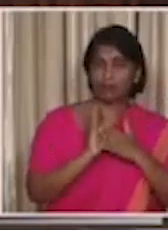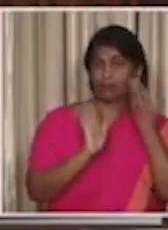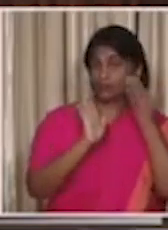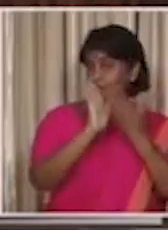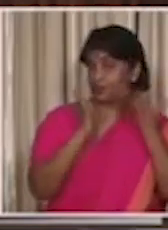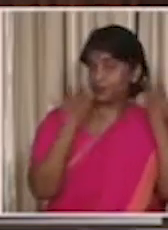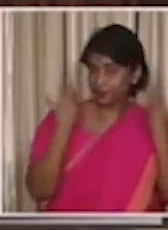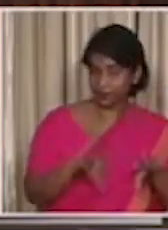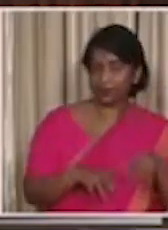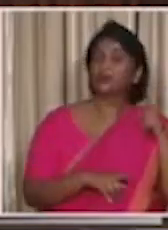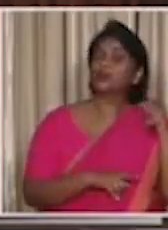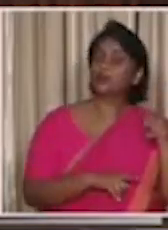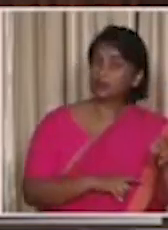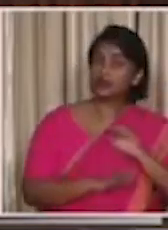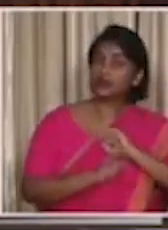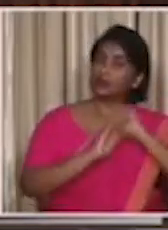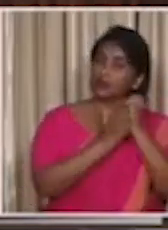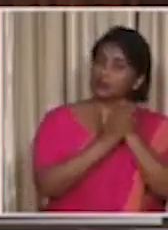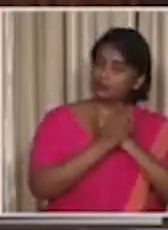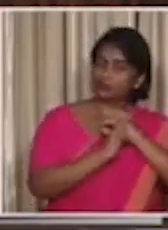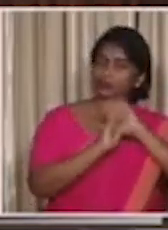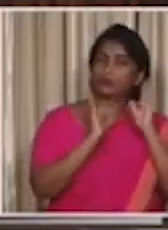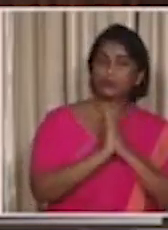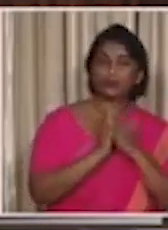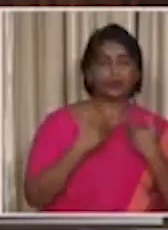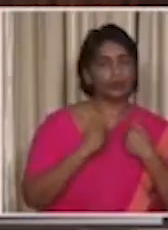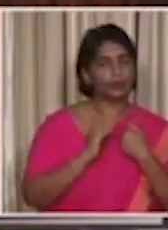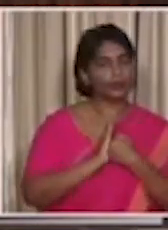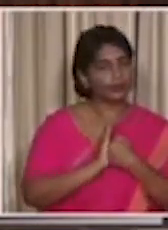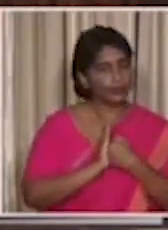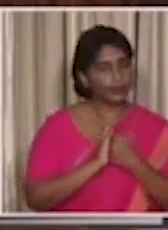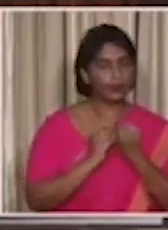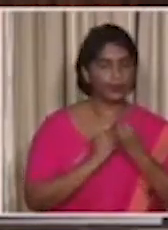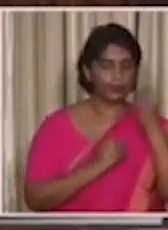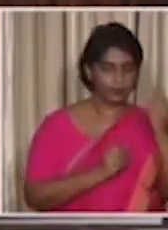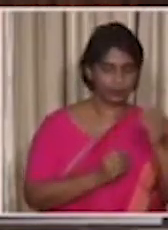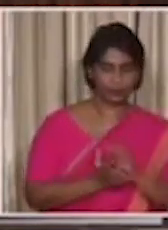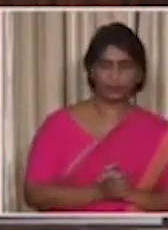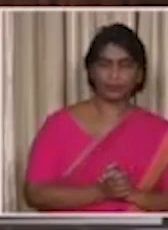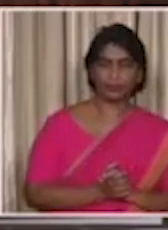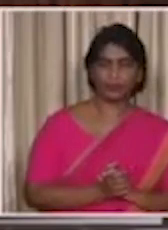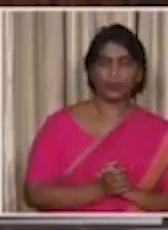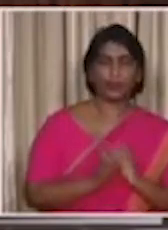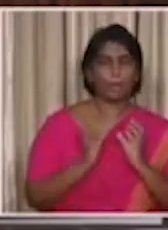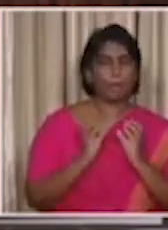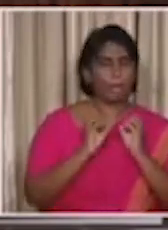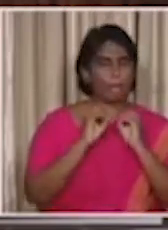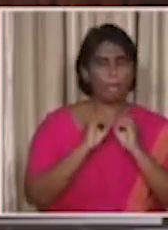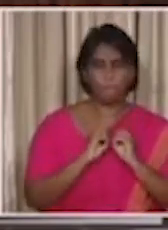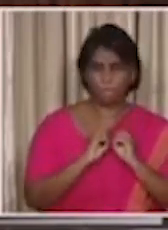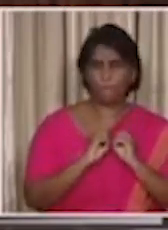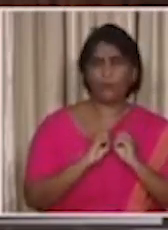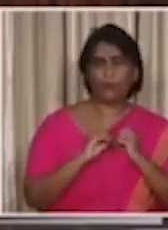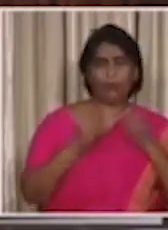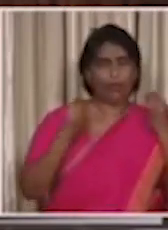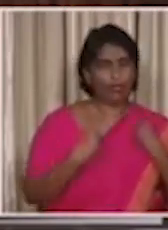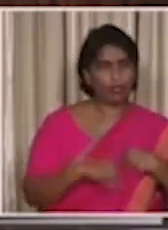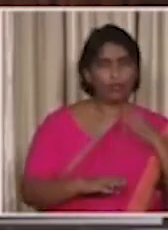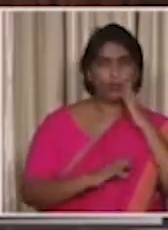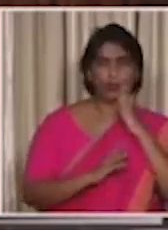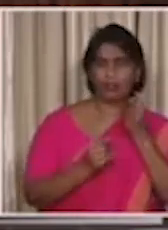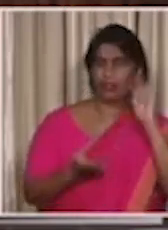කර තිබෙනවා ඔවුන් සියලු දෙනාට අපේ ගෞරවය හිමි වෙනවා බින්දුවට වගේ වැටි තිබුණ